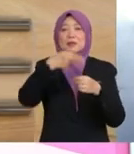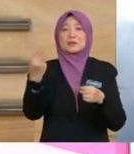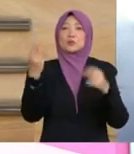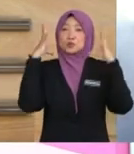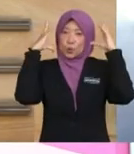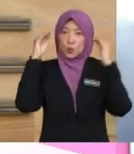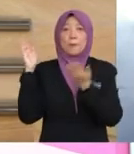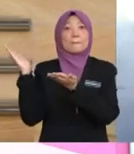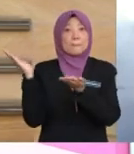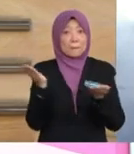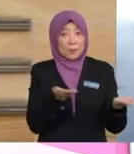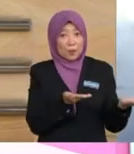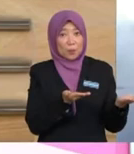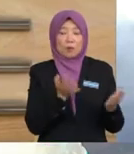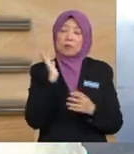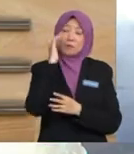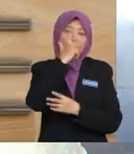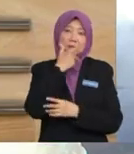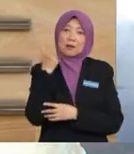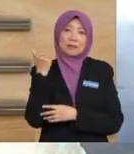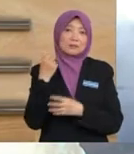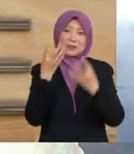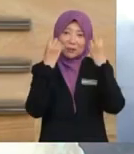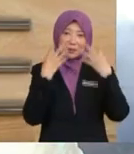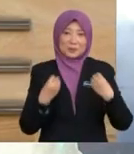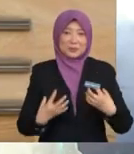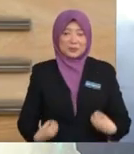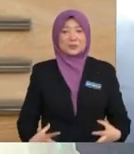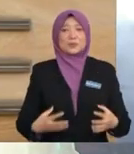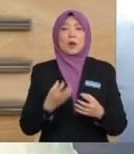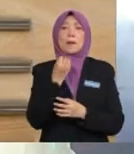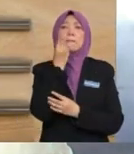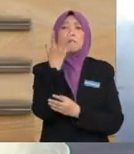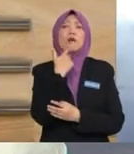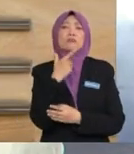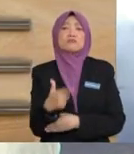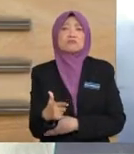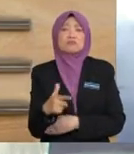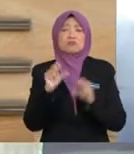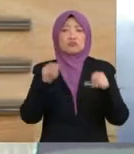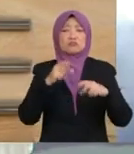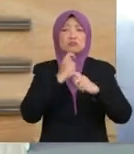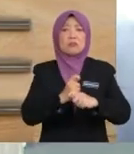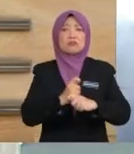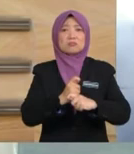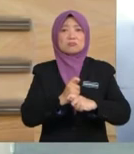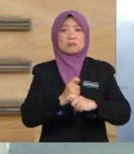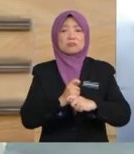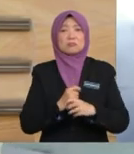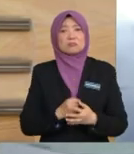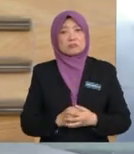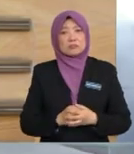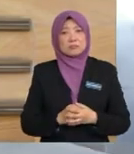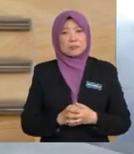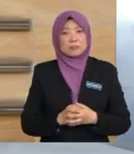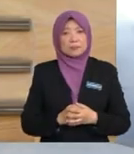bawa. Memang cantik betul hiasannya. Dan berapa lama agaknya kek ni boleh bertahan cikgu? Bertahan